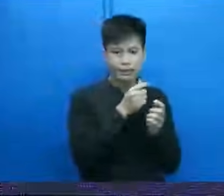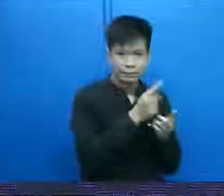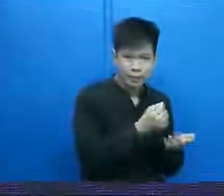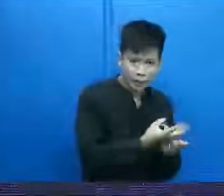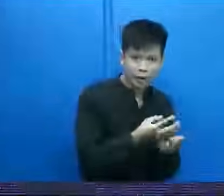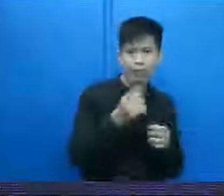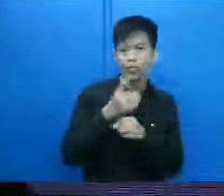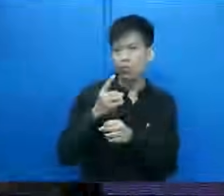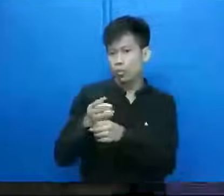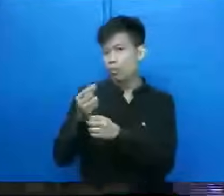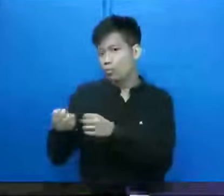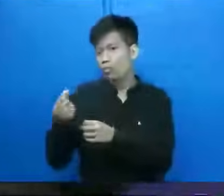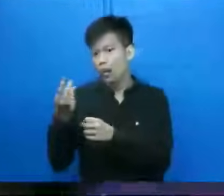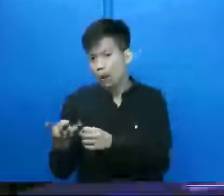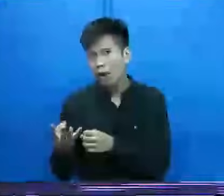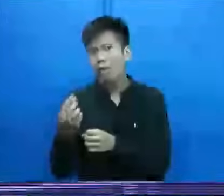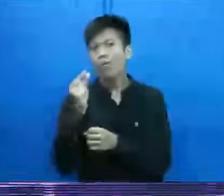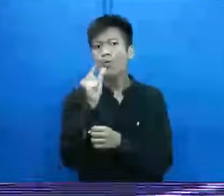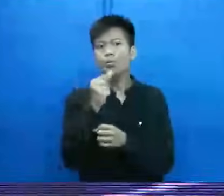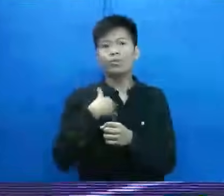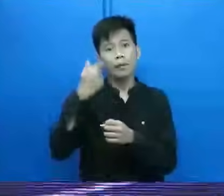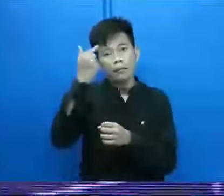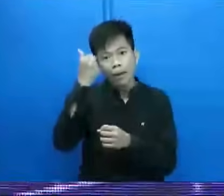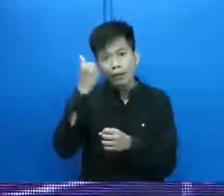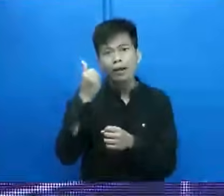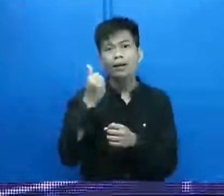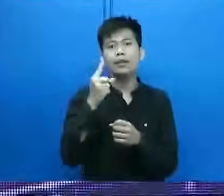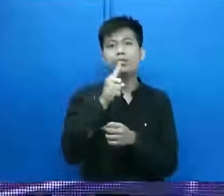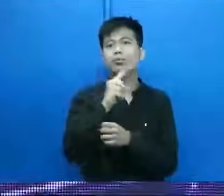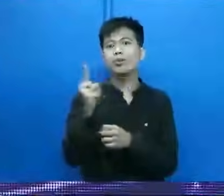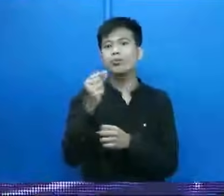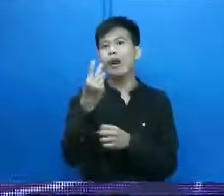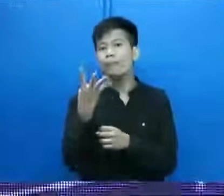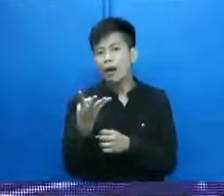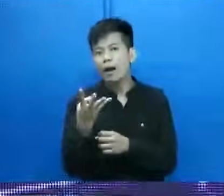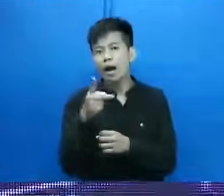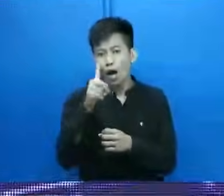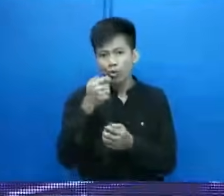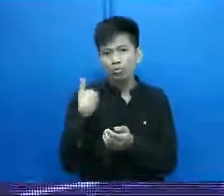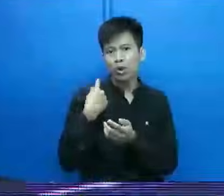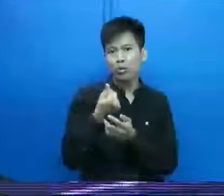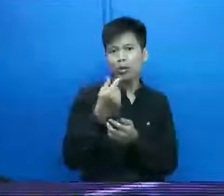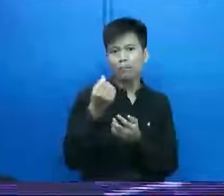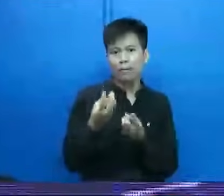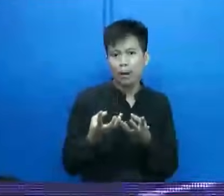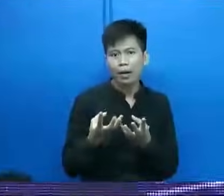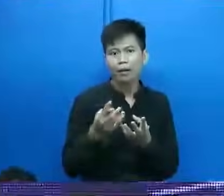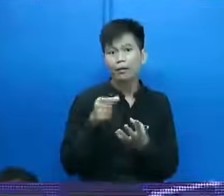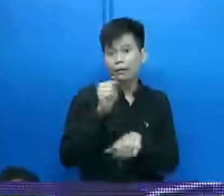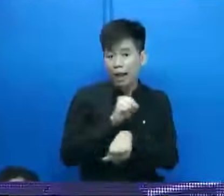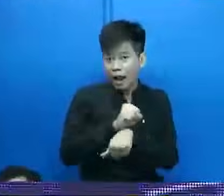guru, saya siapkan dana sekian. Untuk saya belajar, sepekan sekian kali, saya masih punya dana sekian. dari situ Anda